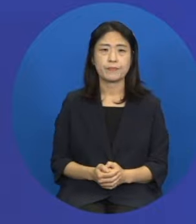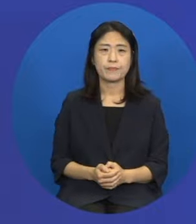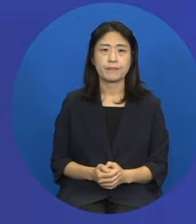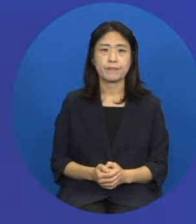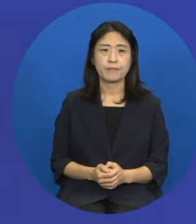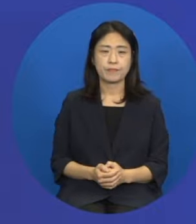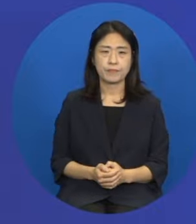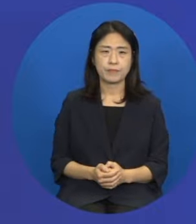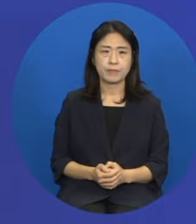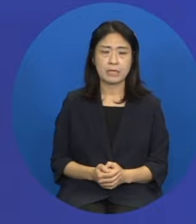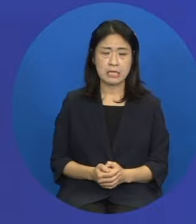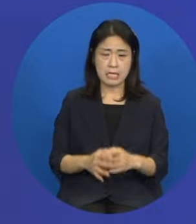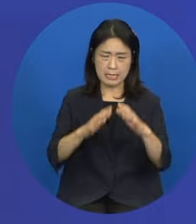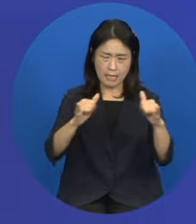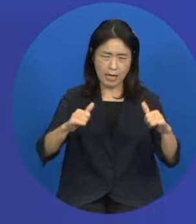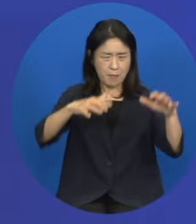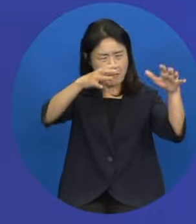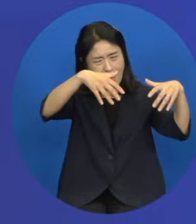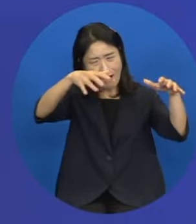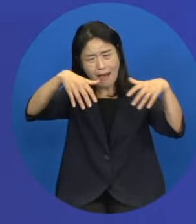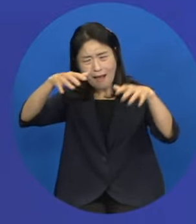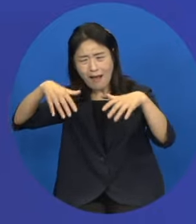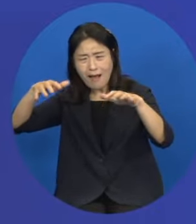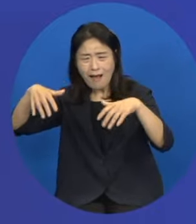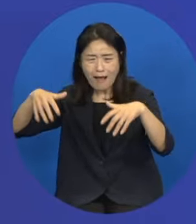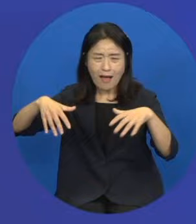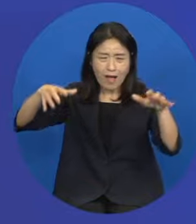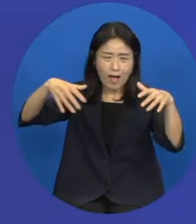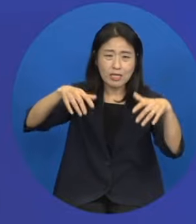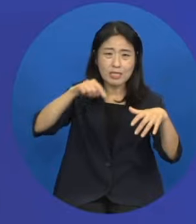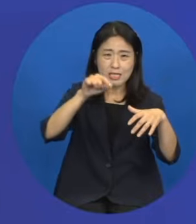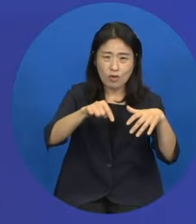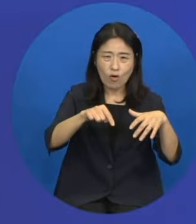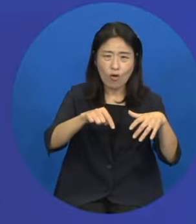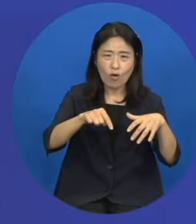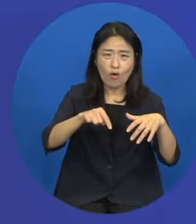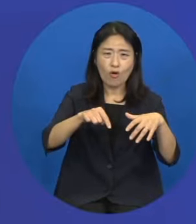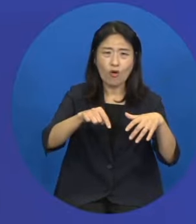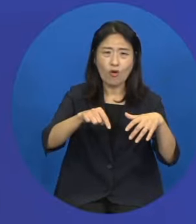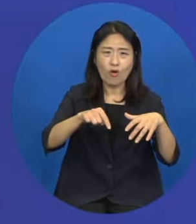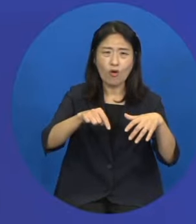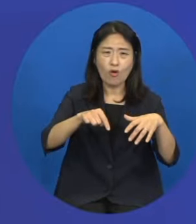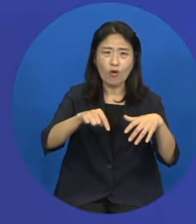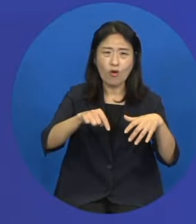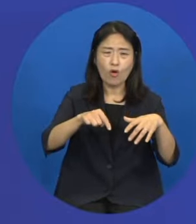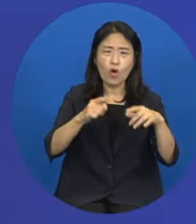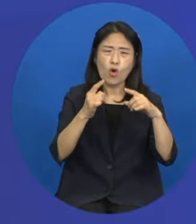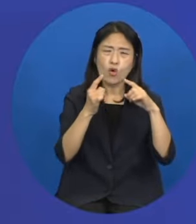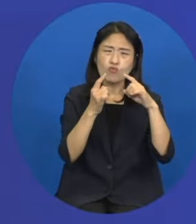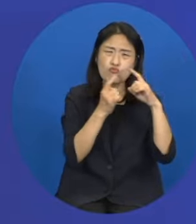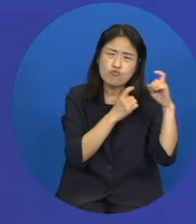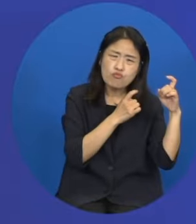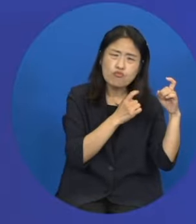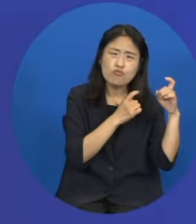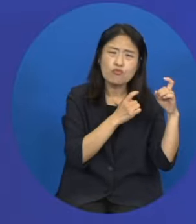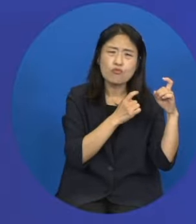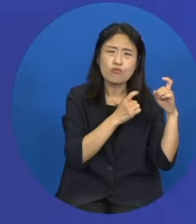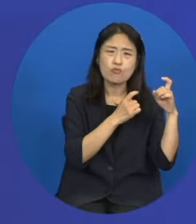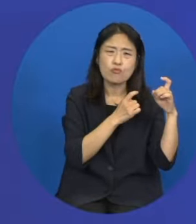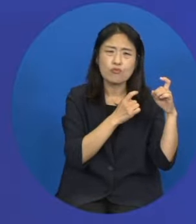양날의 검이 될 수 있습니다. 그것은 강력한 유혹이 될 수 있습니다. 왜 유혹이 될 수